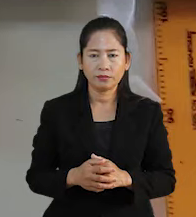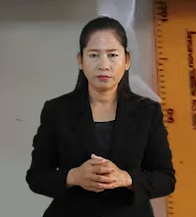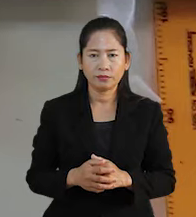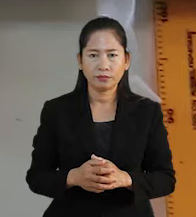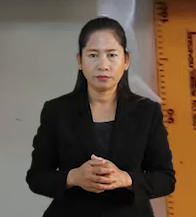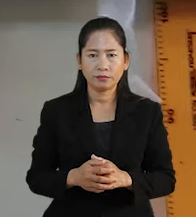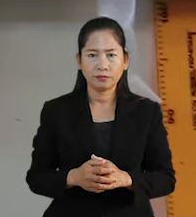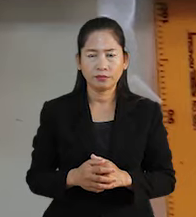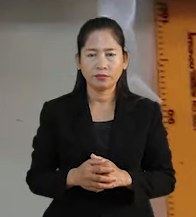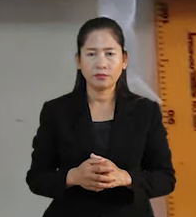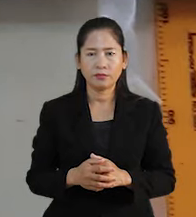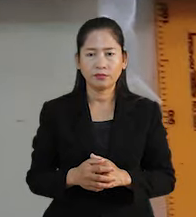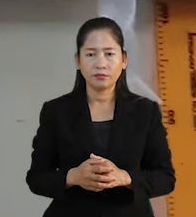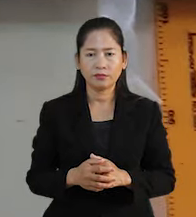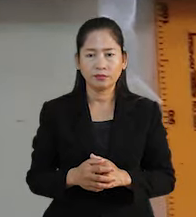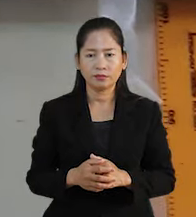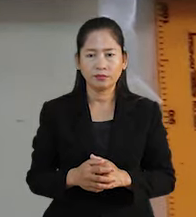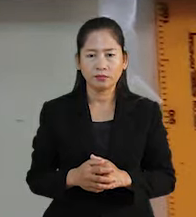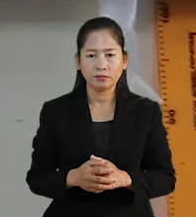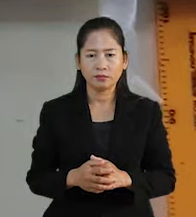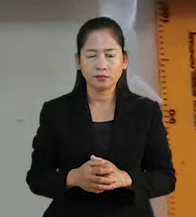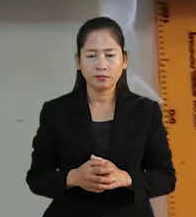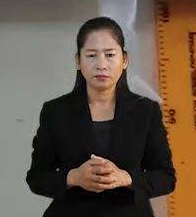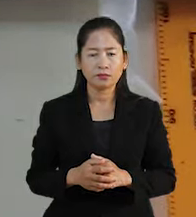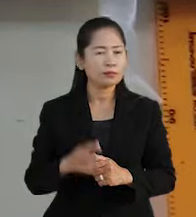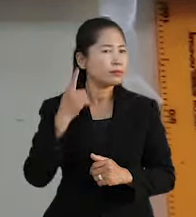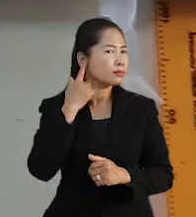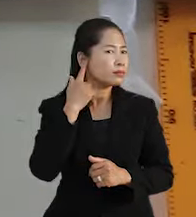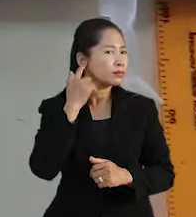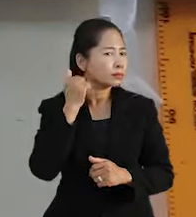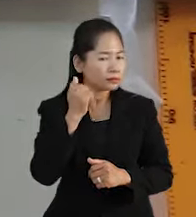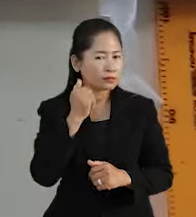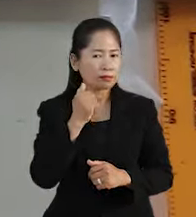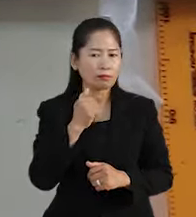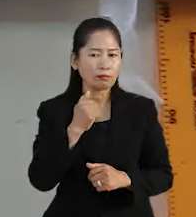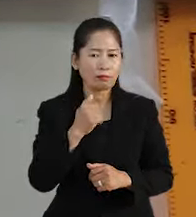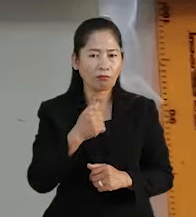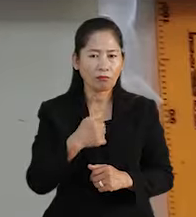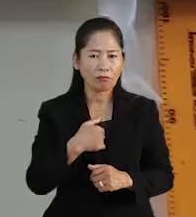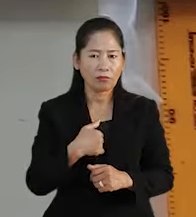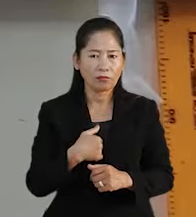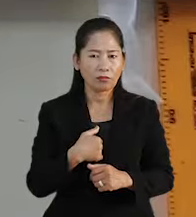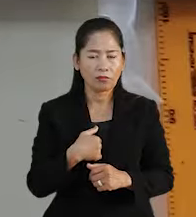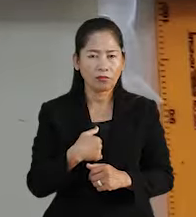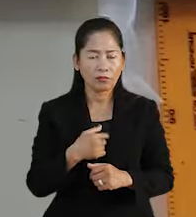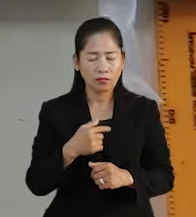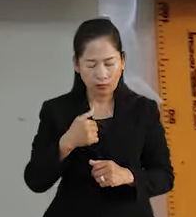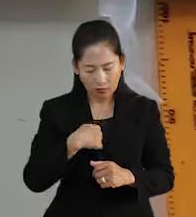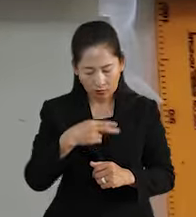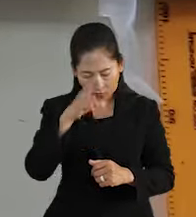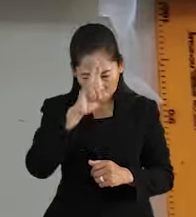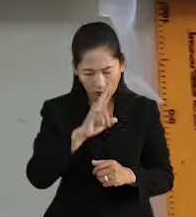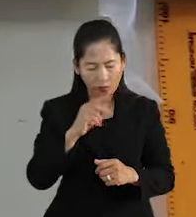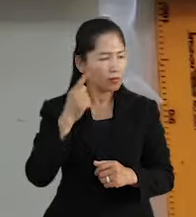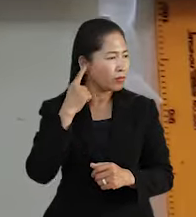នឹងគោរពទេកូនម្ដាយយើងប្រាប់ពាក្យម្ដាយទៅលើម៉ាក់ប្រាំម៉ាក់អីកូនខ្ញុំគោរពម្ដាយ